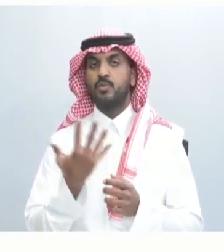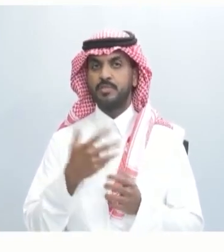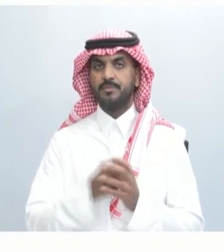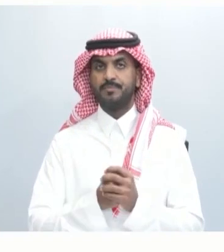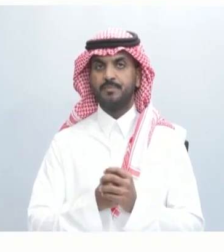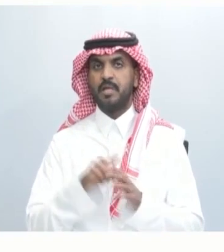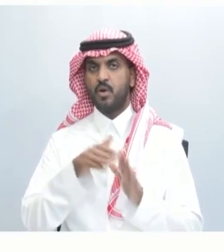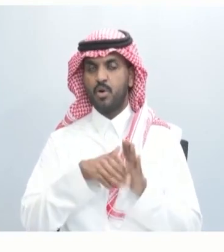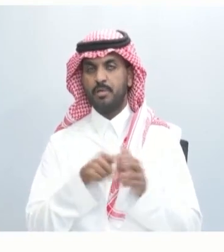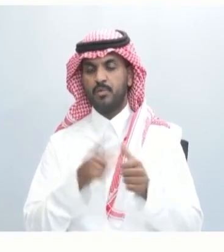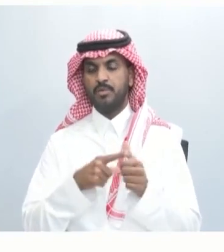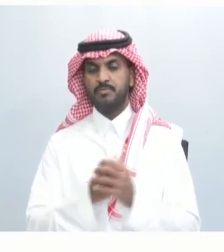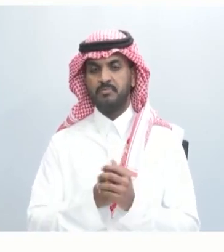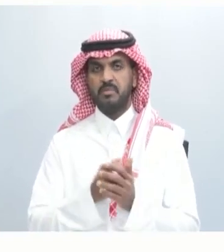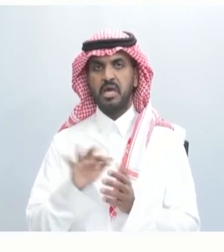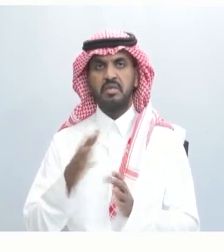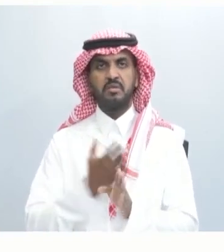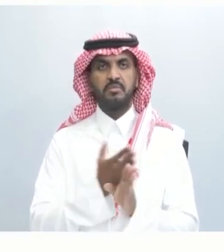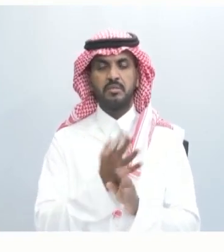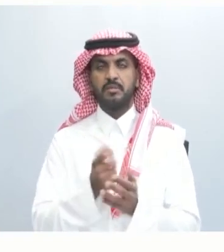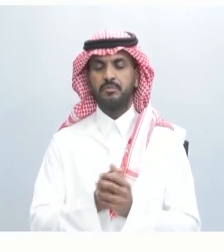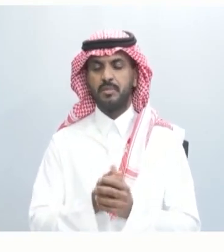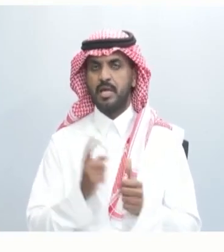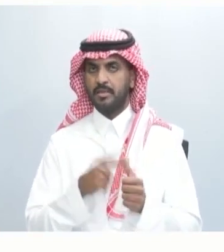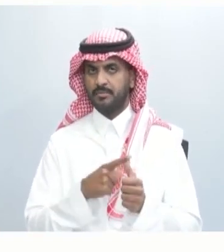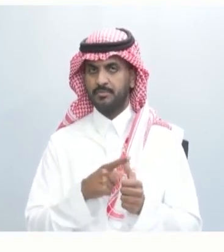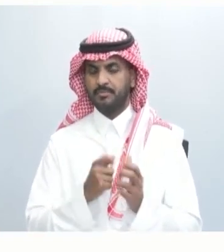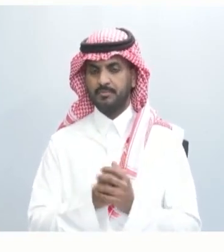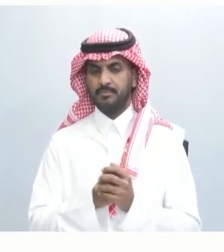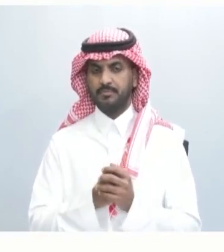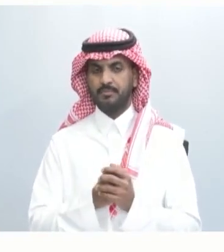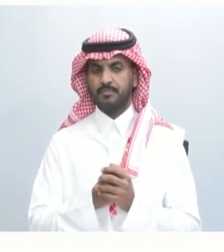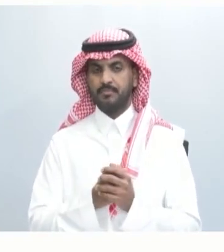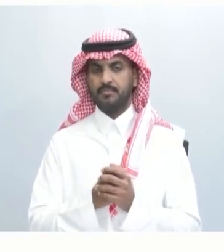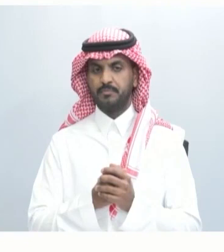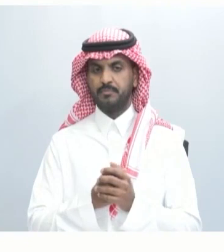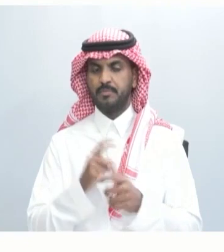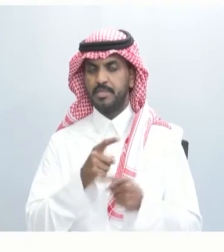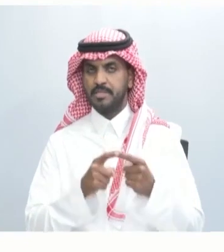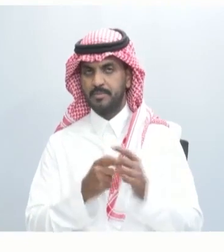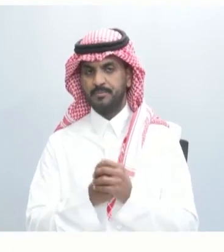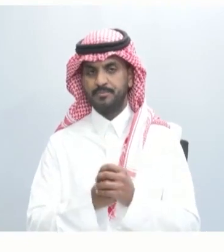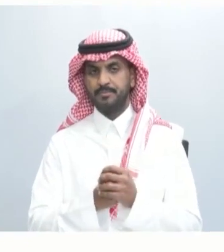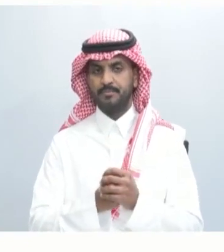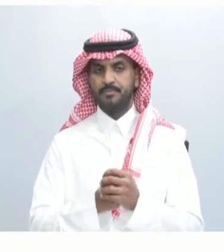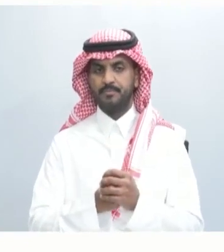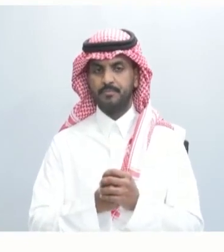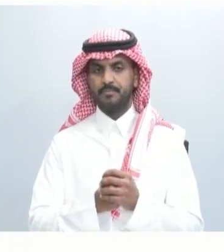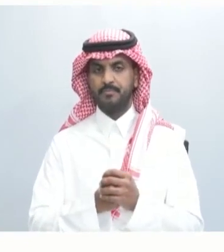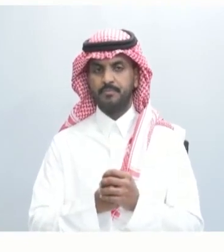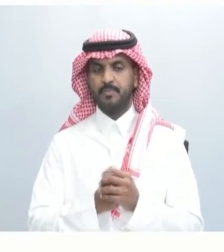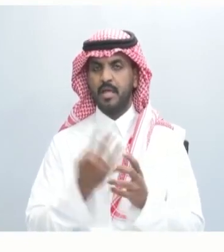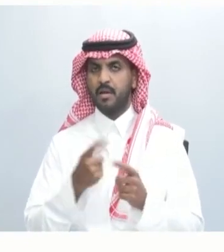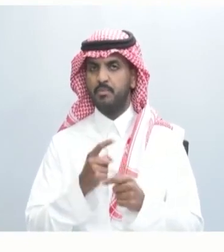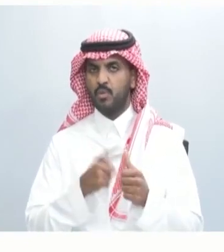عوامله الاوليه لدينا اكثر من طريقه احد هذه الطرق بارك الله فيكم ان اقوم بارك الله فيكم بتقسيمها على عواملها الاوليه